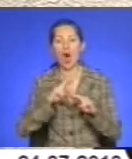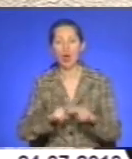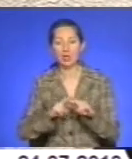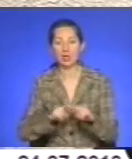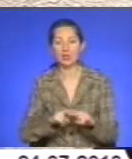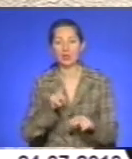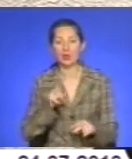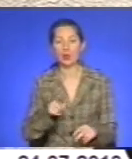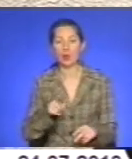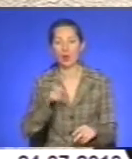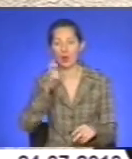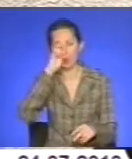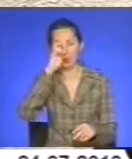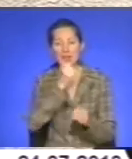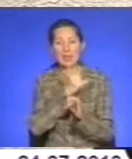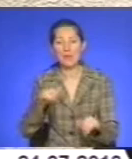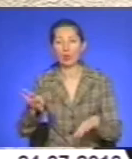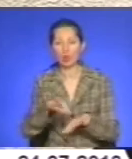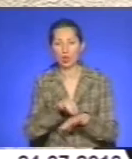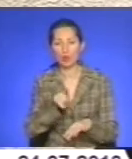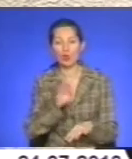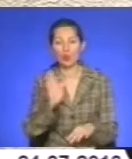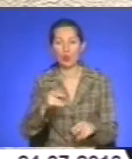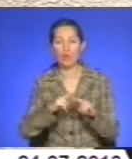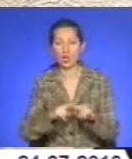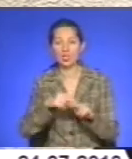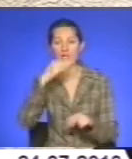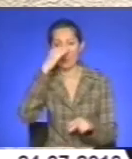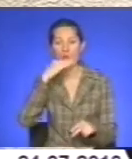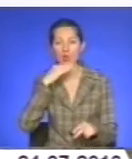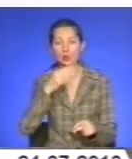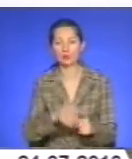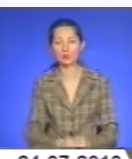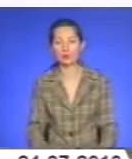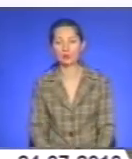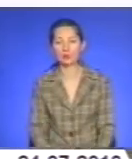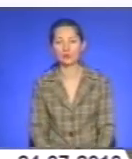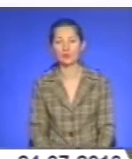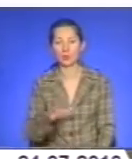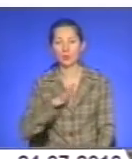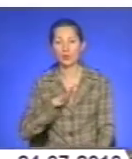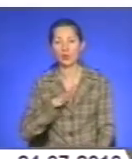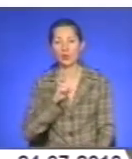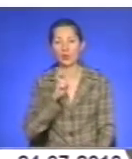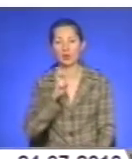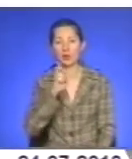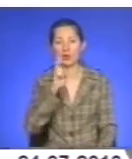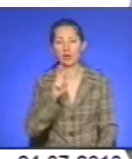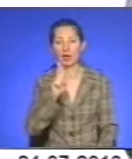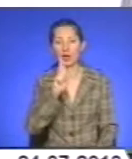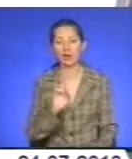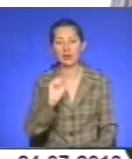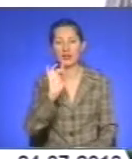міг з нею одружитися у зв'язку з тим, що був її хрещеним батьком. Побувавши в Царгороді, вона була вражена